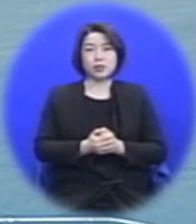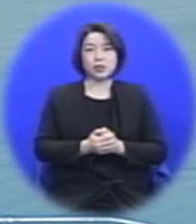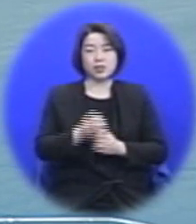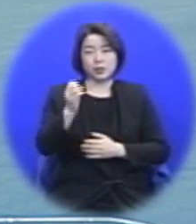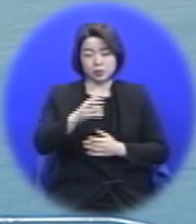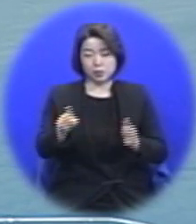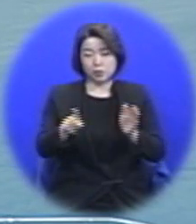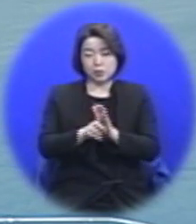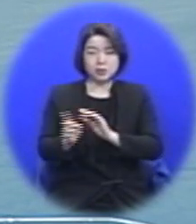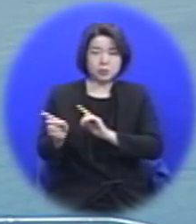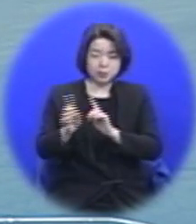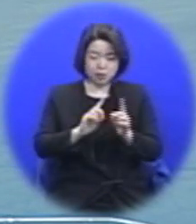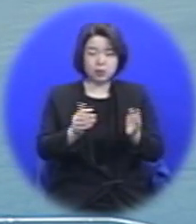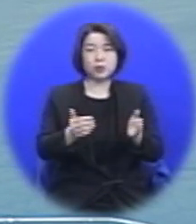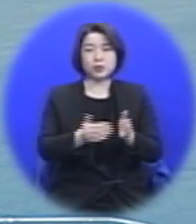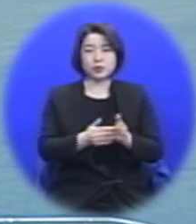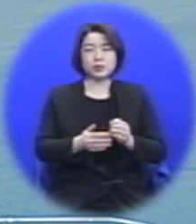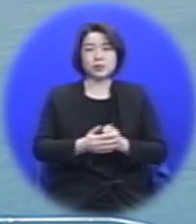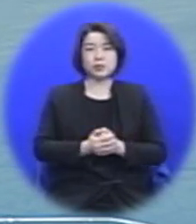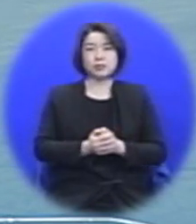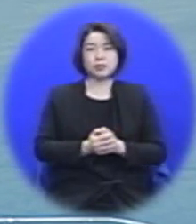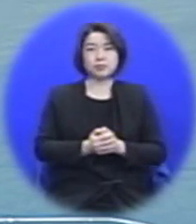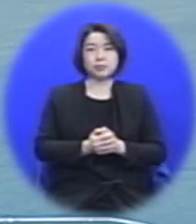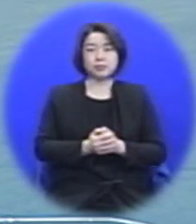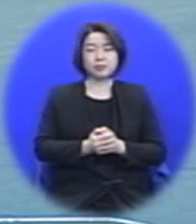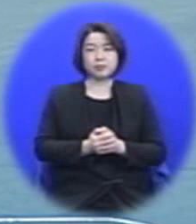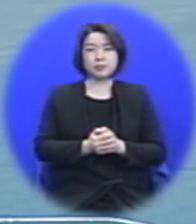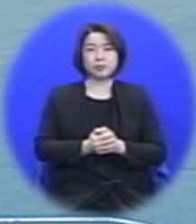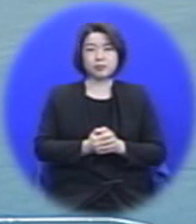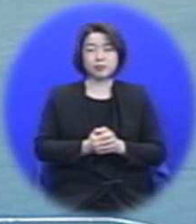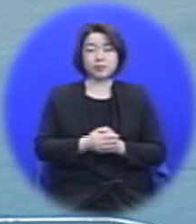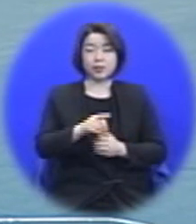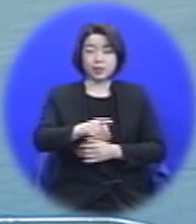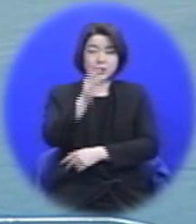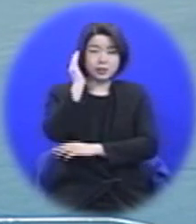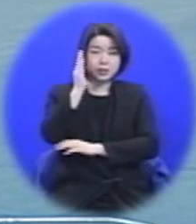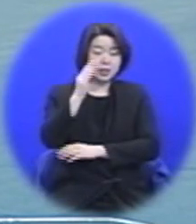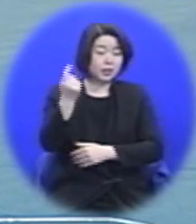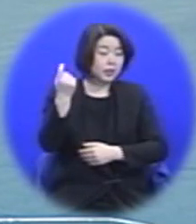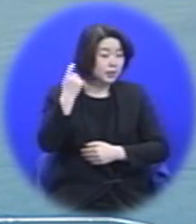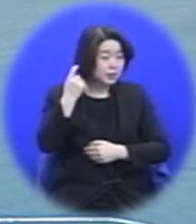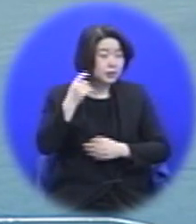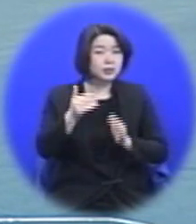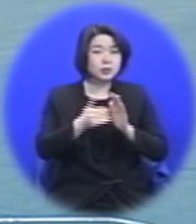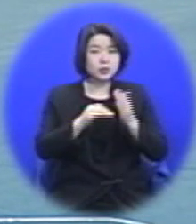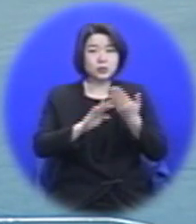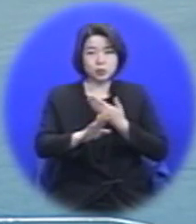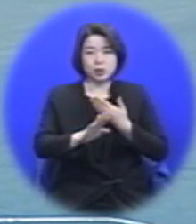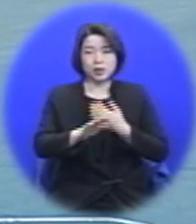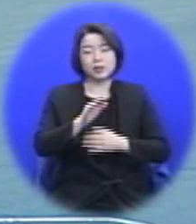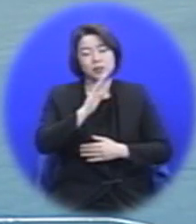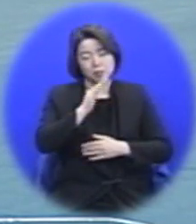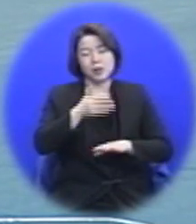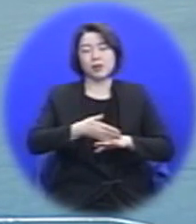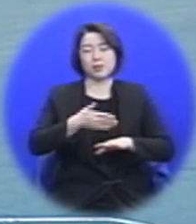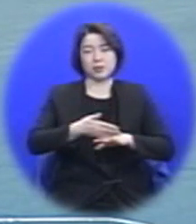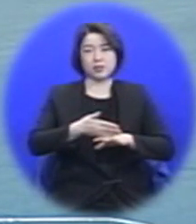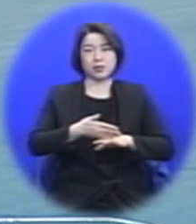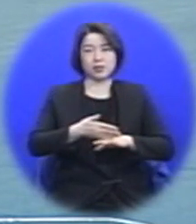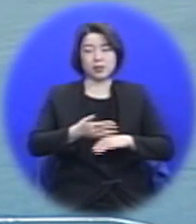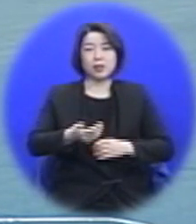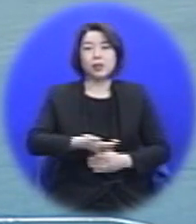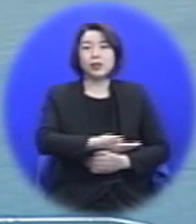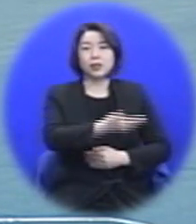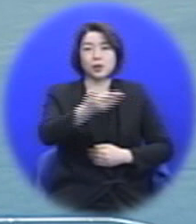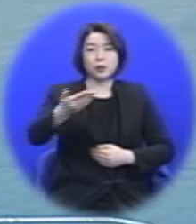믿음을 회복했습니다. 그 이야기를 전해 듣고 참 감사했습니다. 여러분,